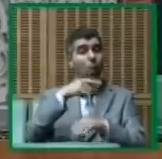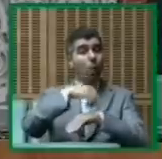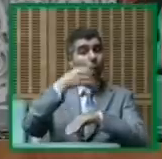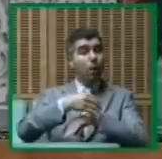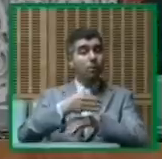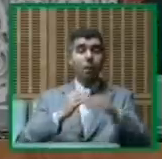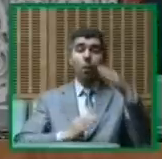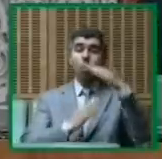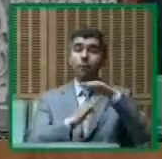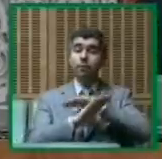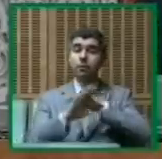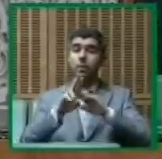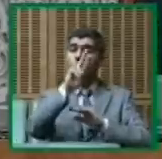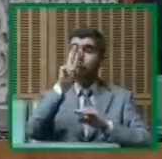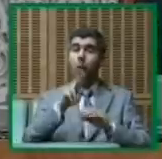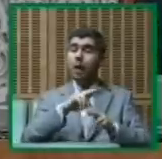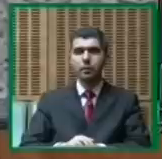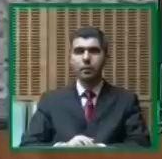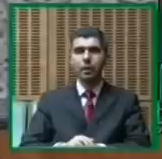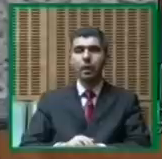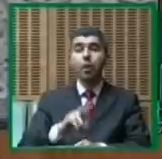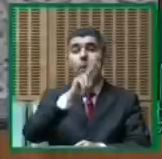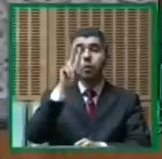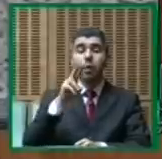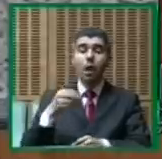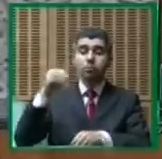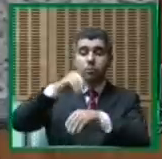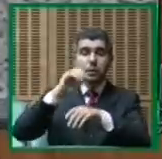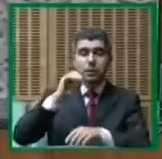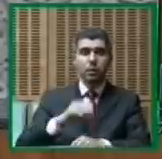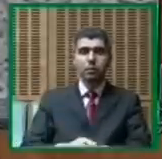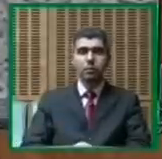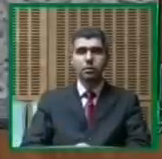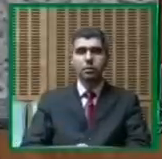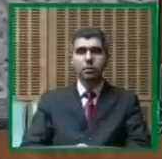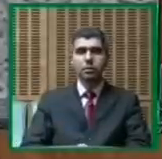ماشي مشكل ديالنا. على كل حال ننتقل الى السؤال.